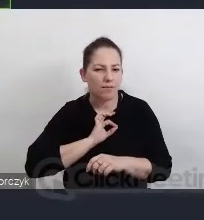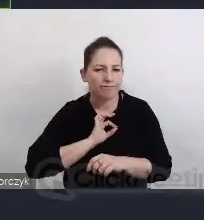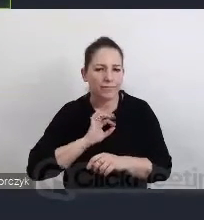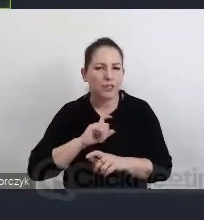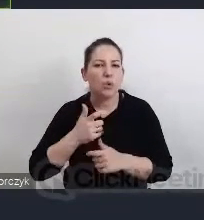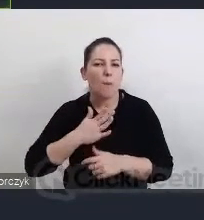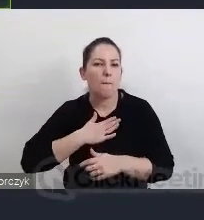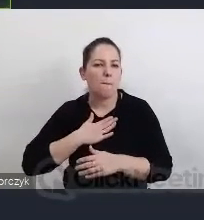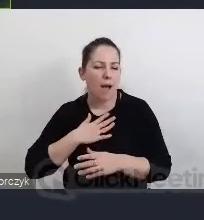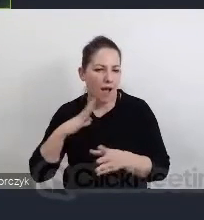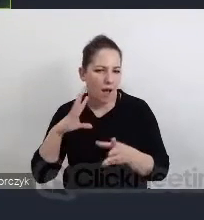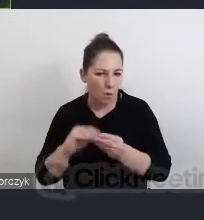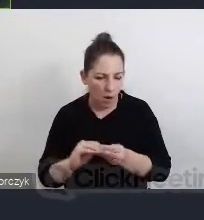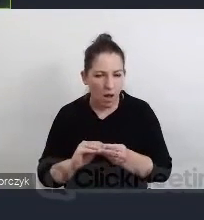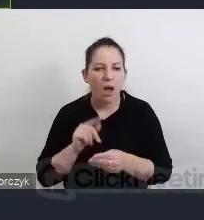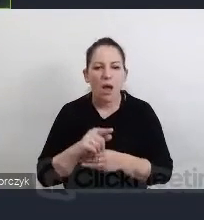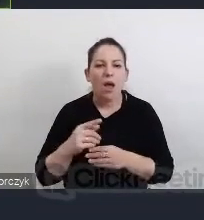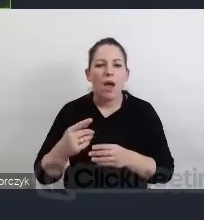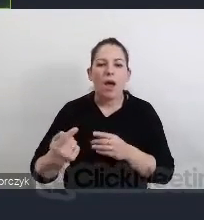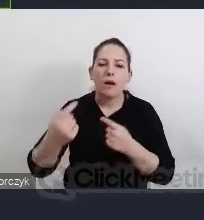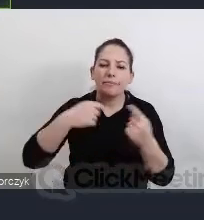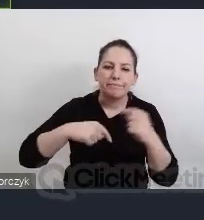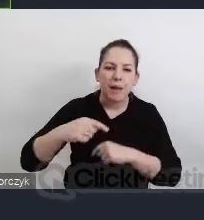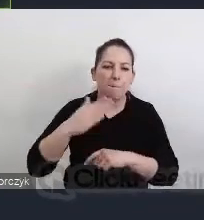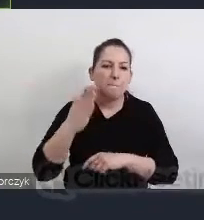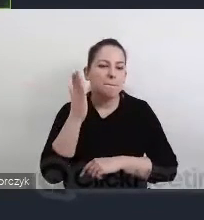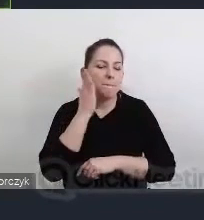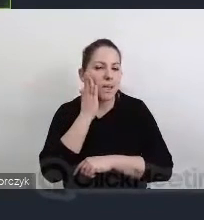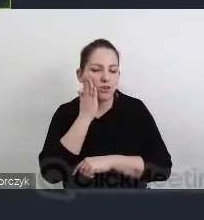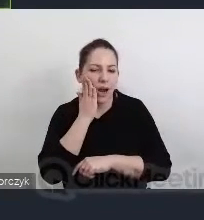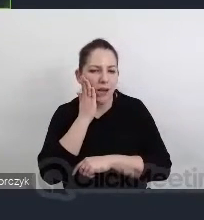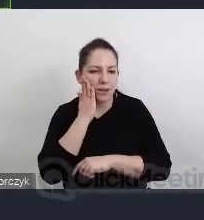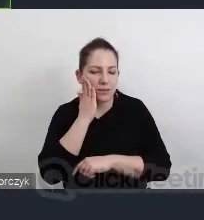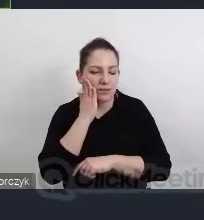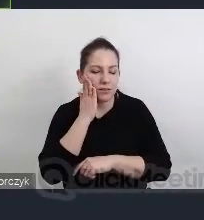zasobami, a więc przepływ mieszkańców, którzy